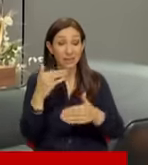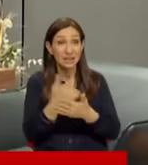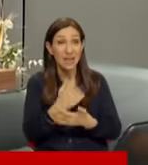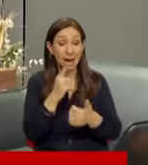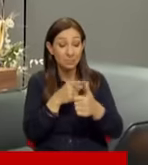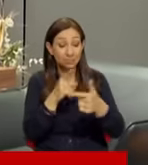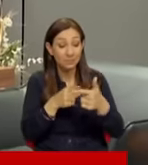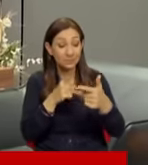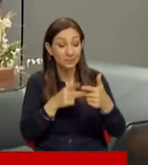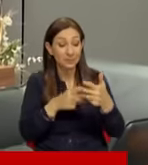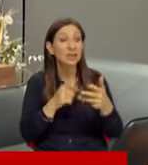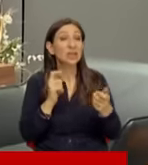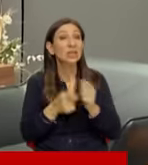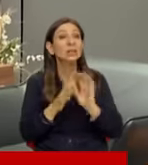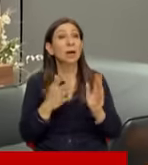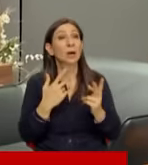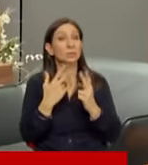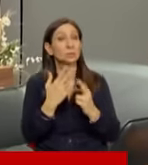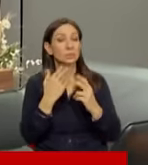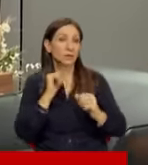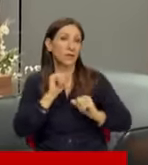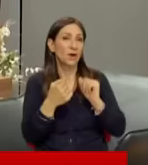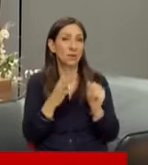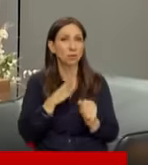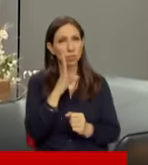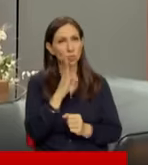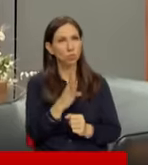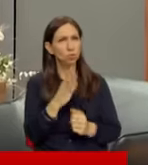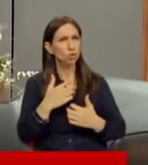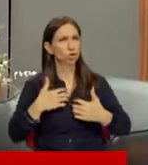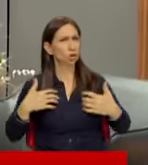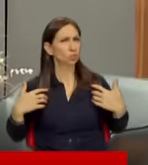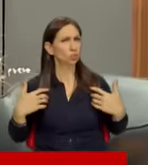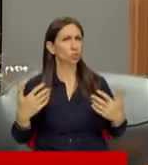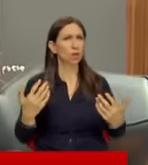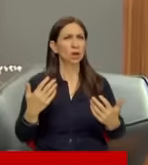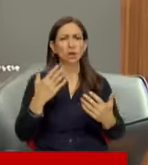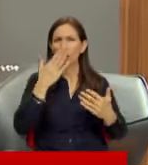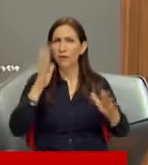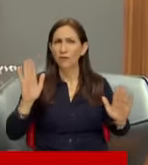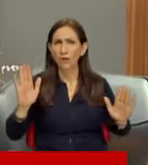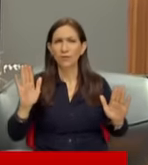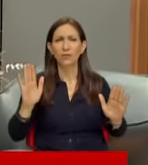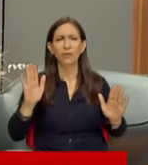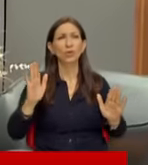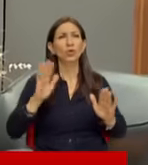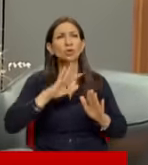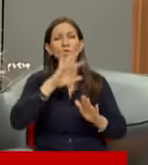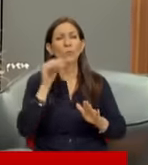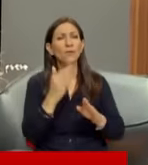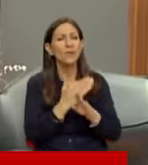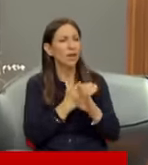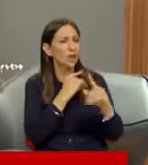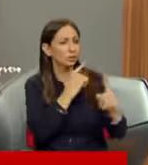her birisinde değişmeyen üsluplarımız var bizim. Dürüstçe, mertçe, şeffaf, tümden